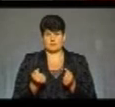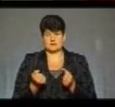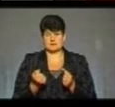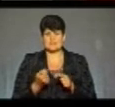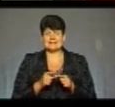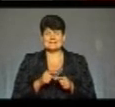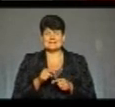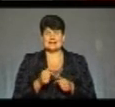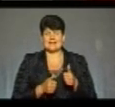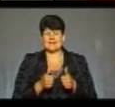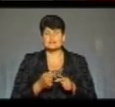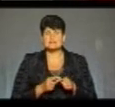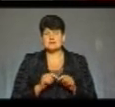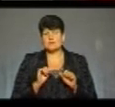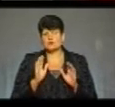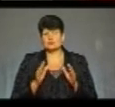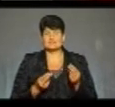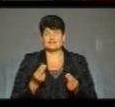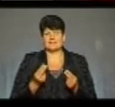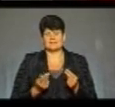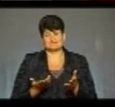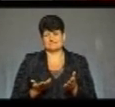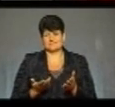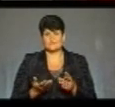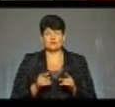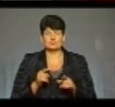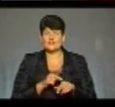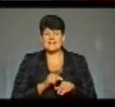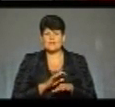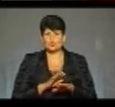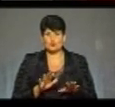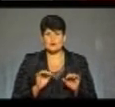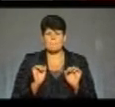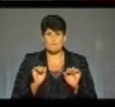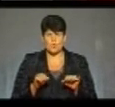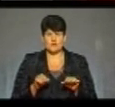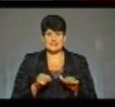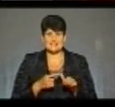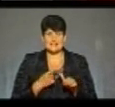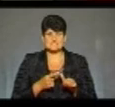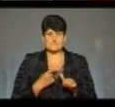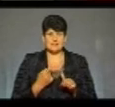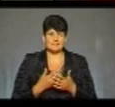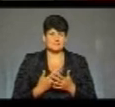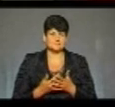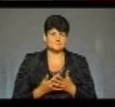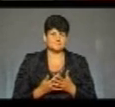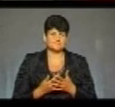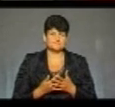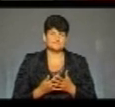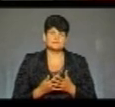цей рейтинг. Але це може бути і гра в імітацію, тому що недоторканність можна назвати, скажімо,